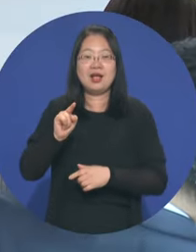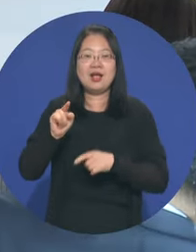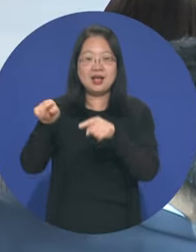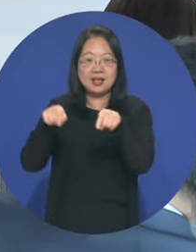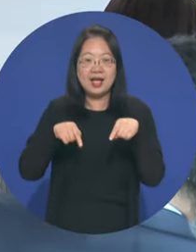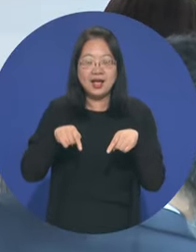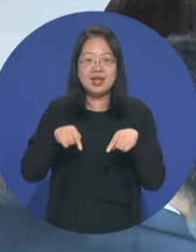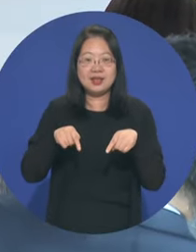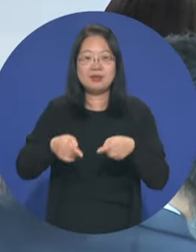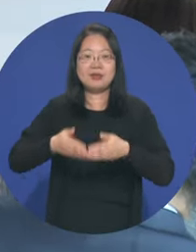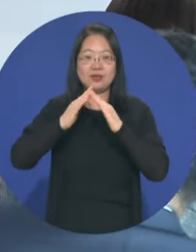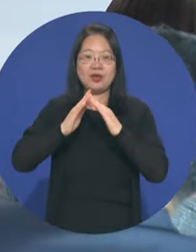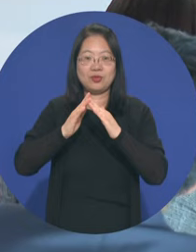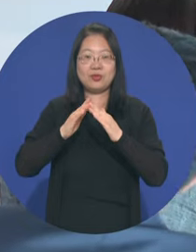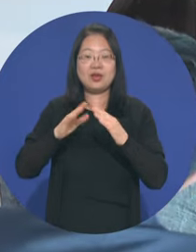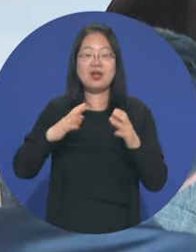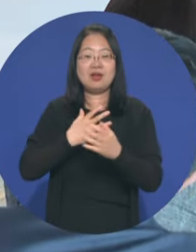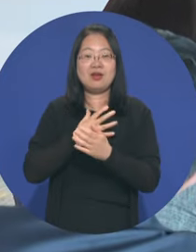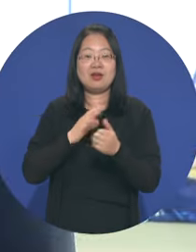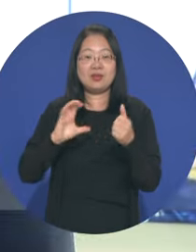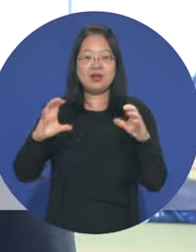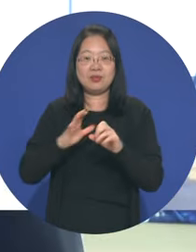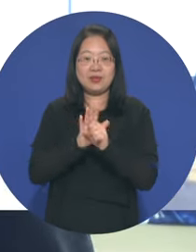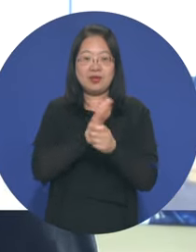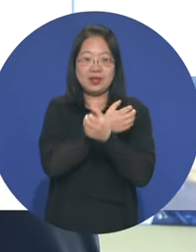라인을 구축하자며 협력을 약속했습니다.